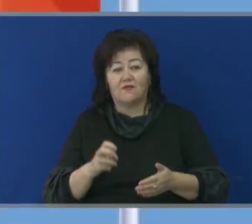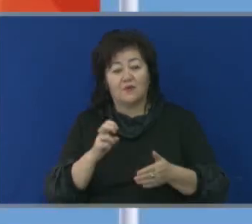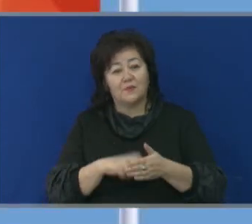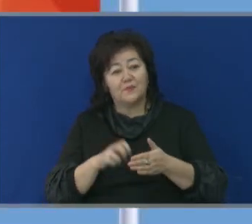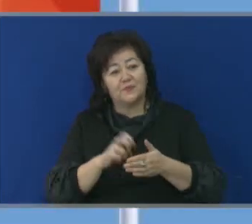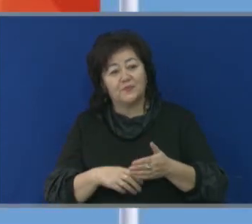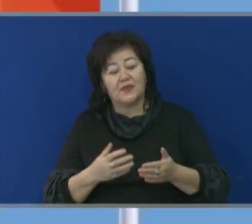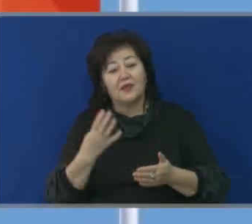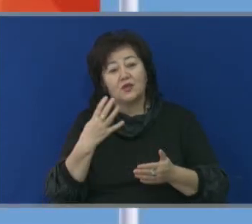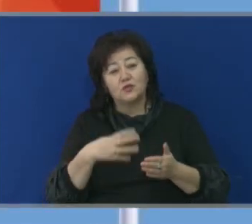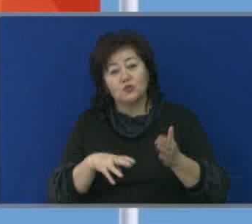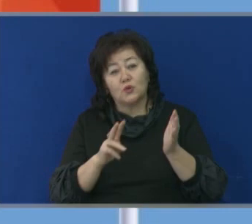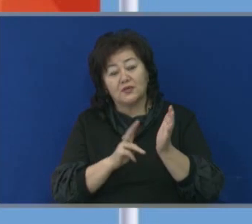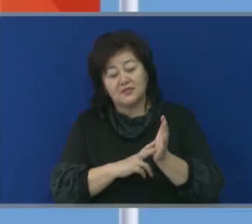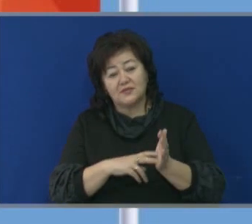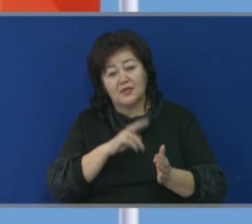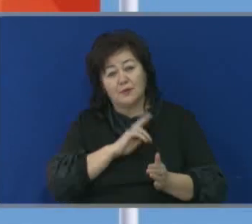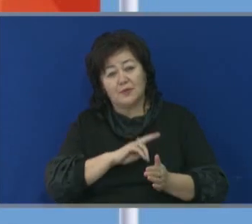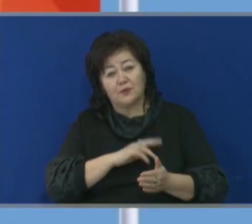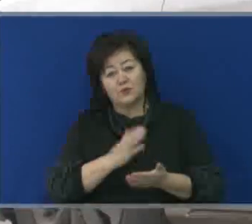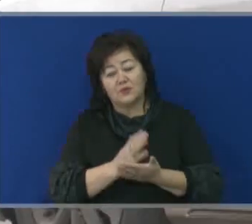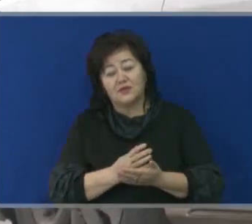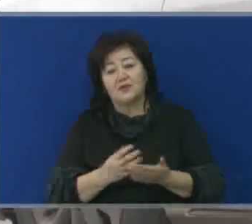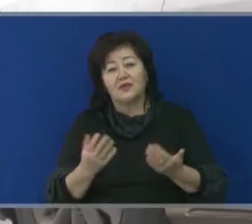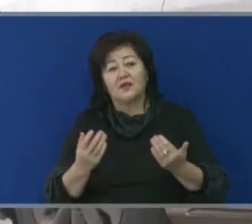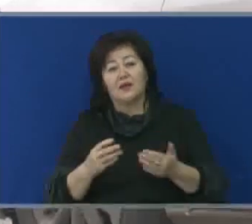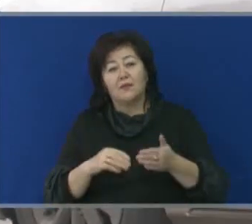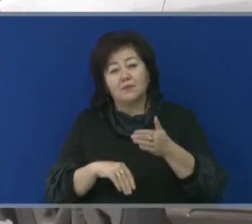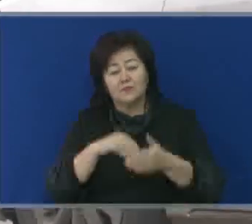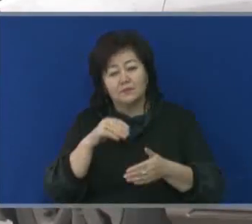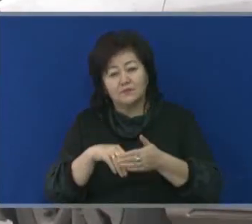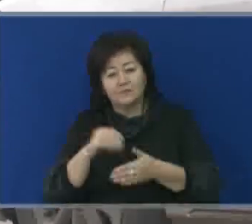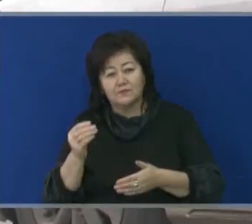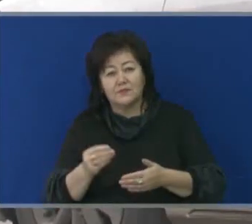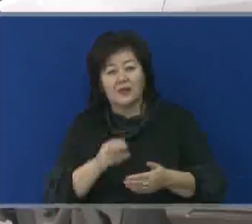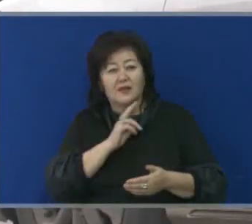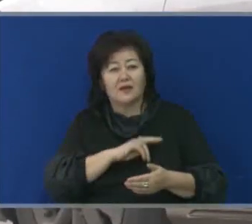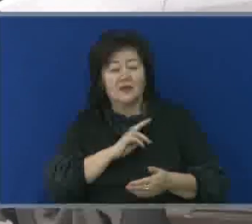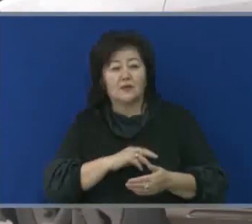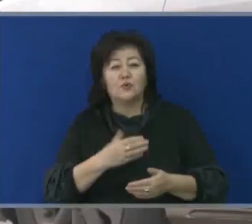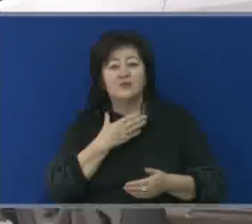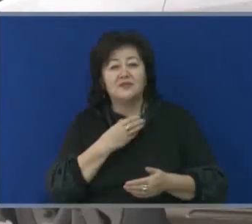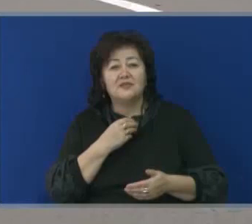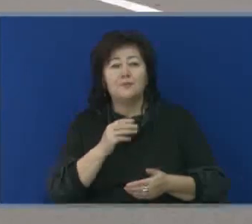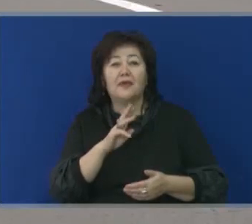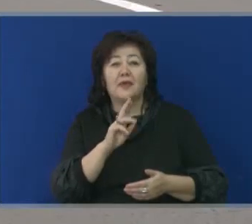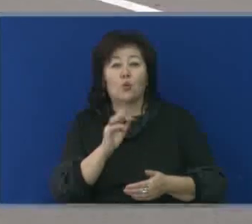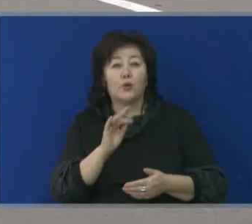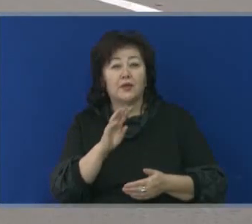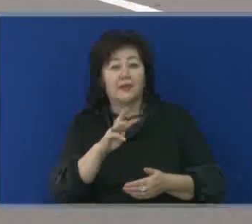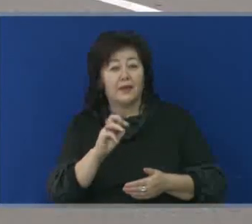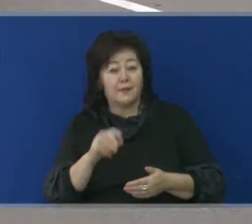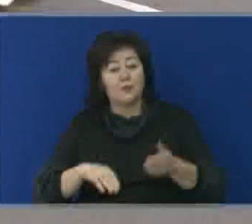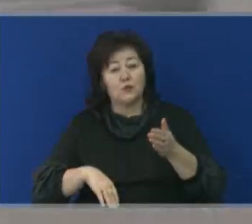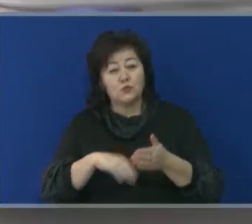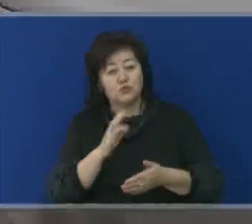Всего поступило 47 работ от 28 авторов. По результатам голосования работа рекламного агентства «Семей Куркем» признана лучшей.